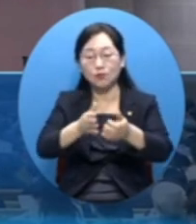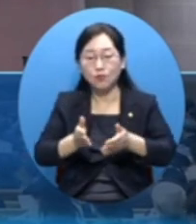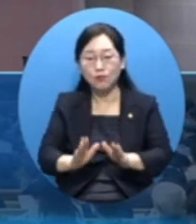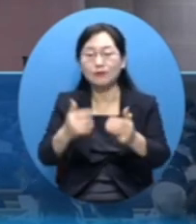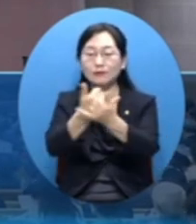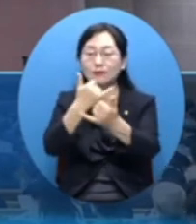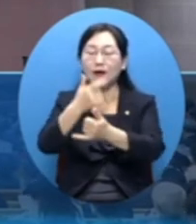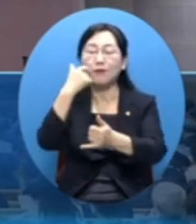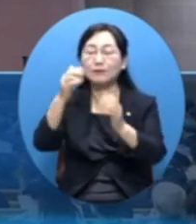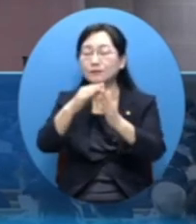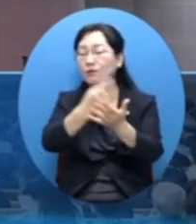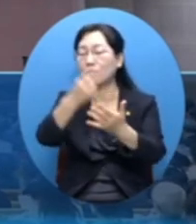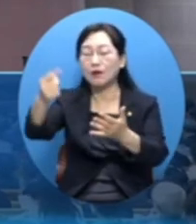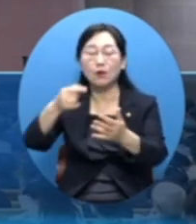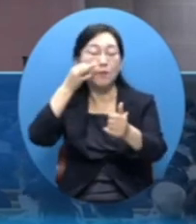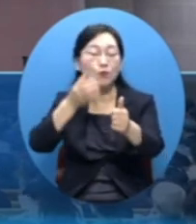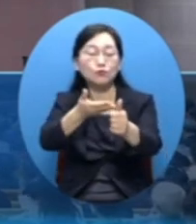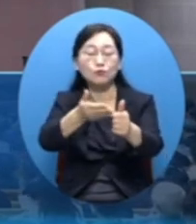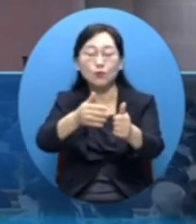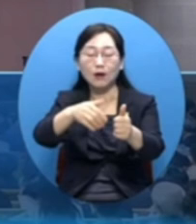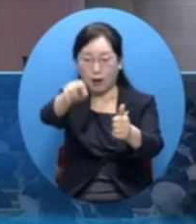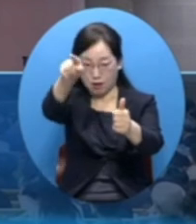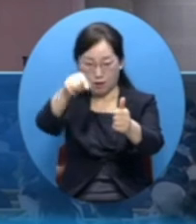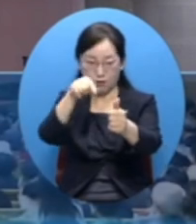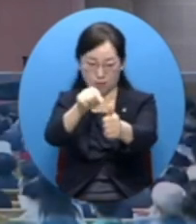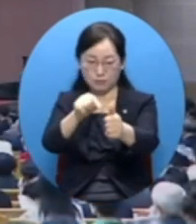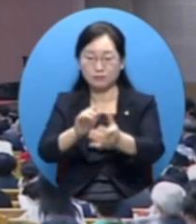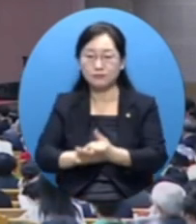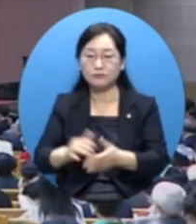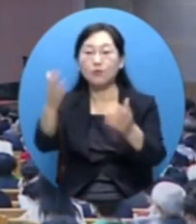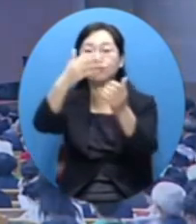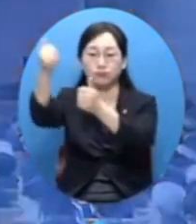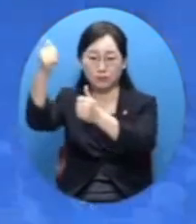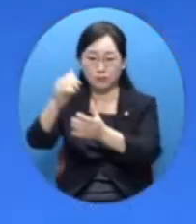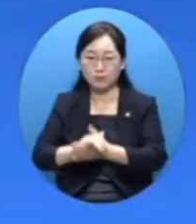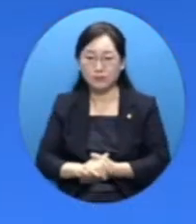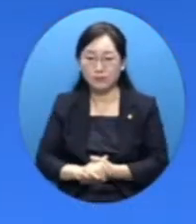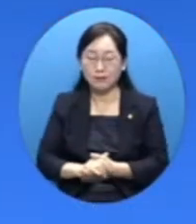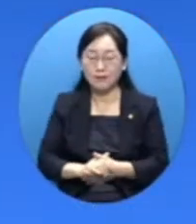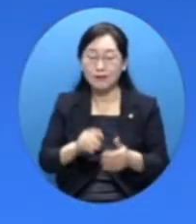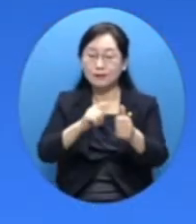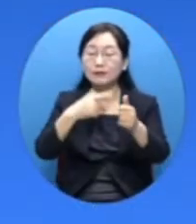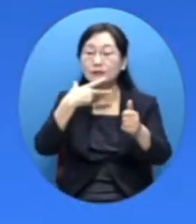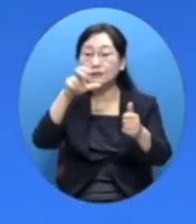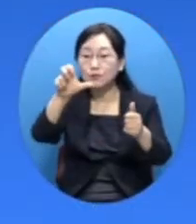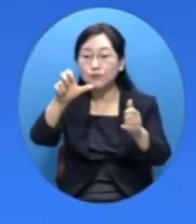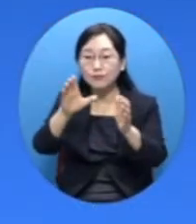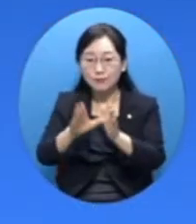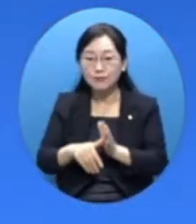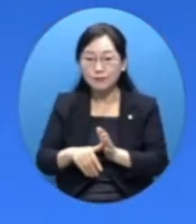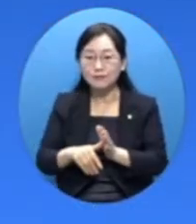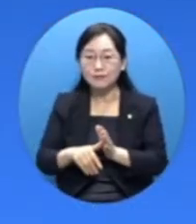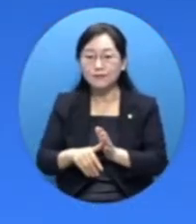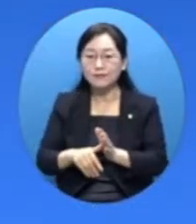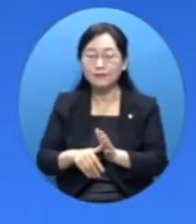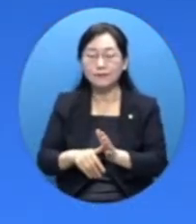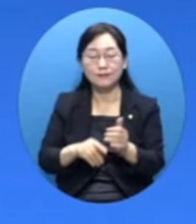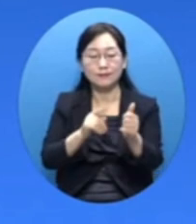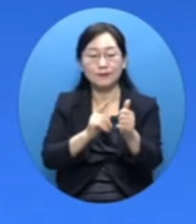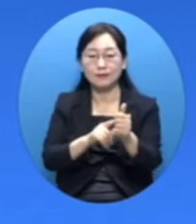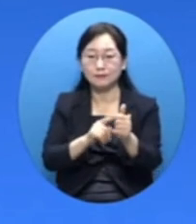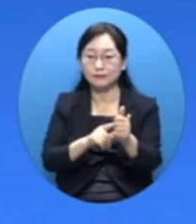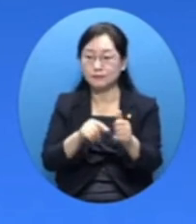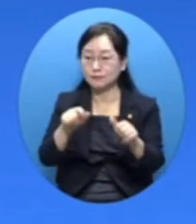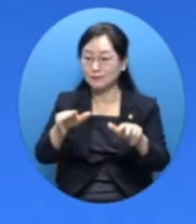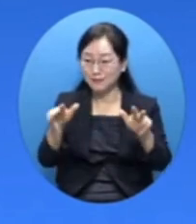내가 내게 보여줄 땅으로 가라 그를 부르십니다 그는 75세 자기가